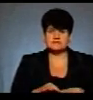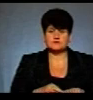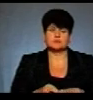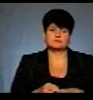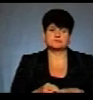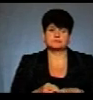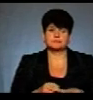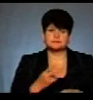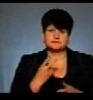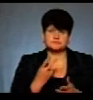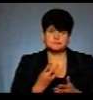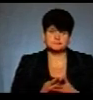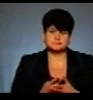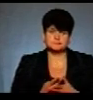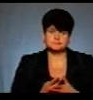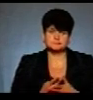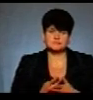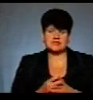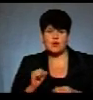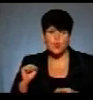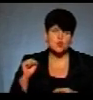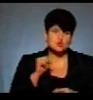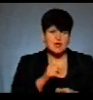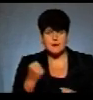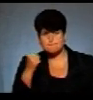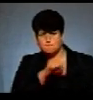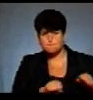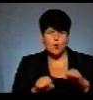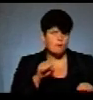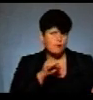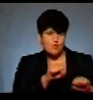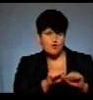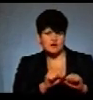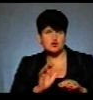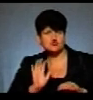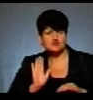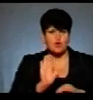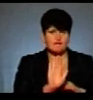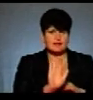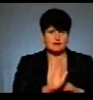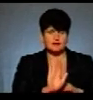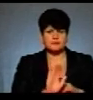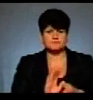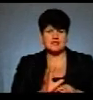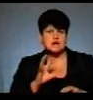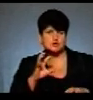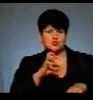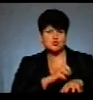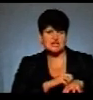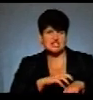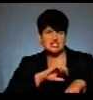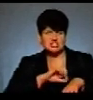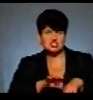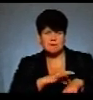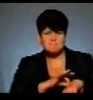проявляється в ударах, побоях, штовханина, кусання,